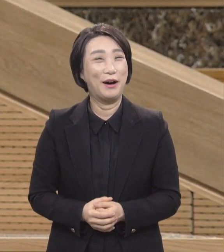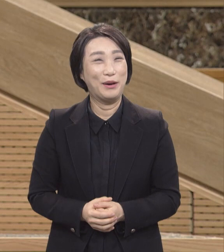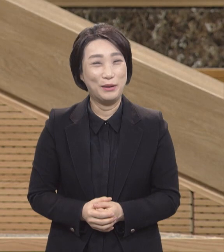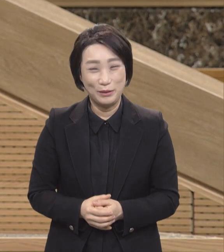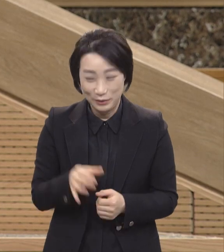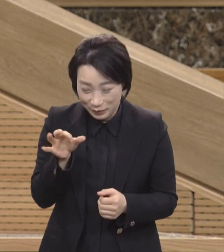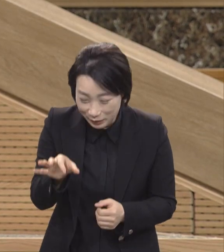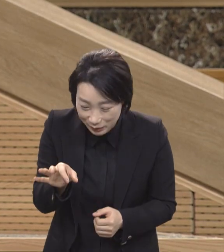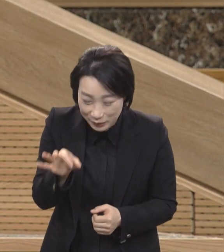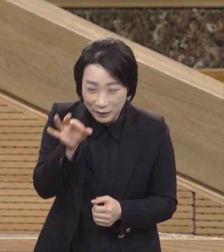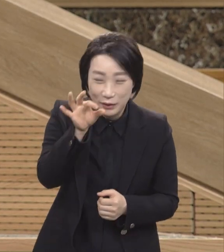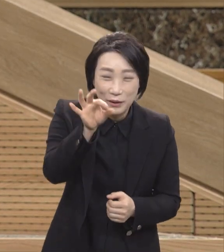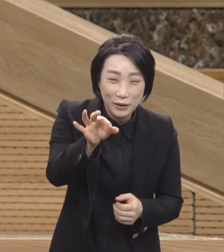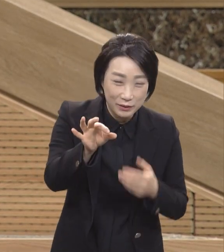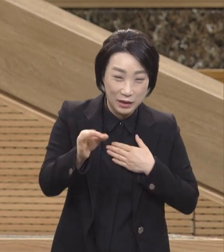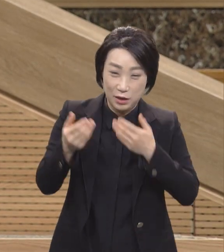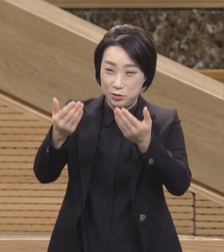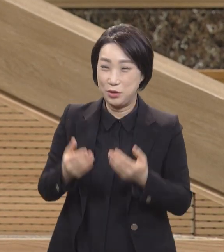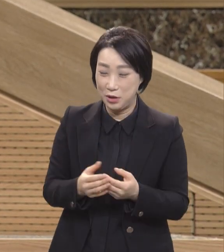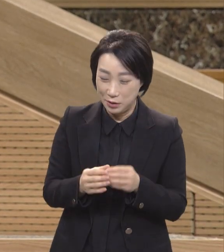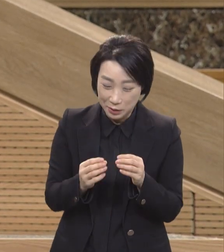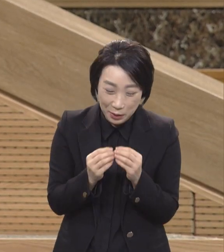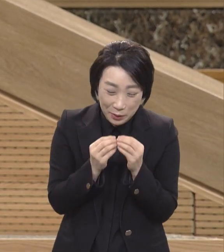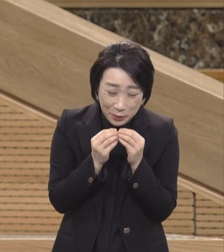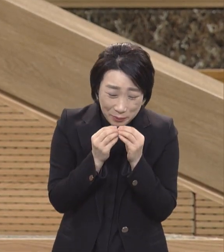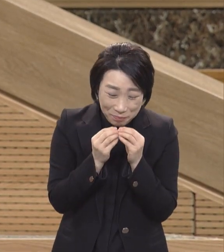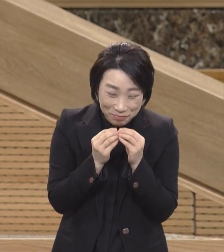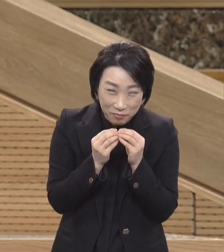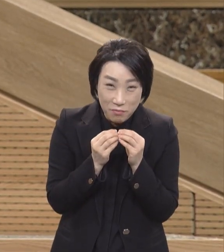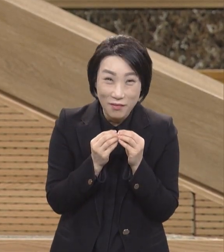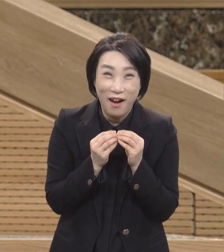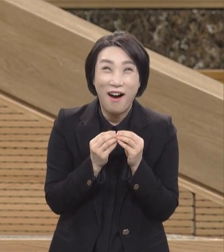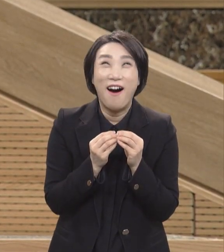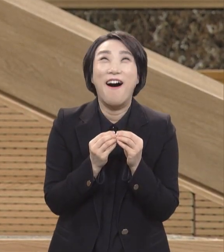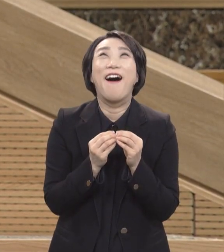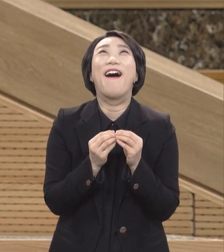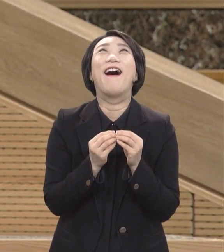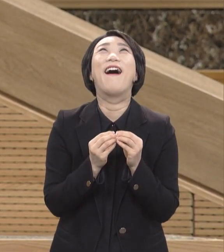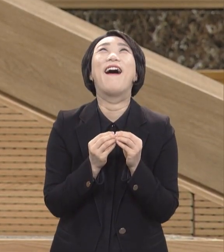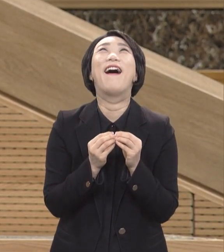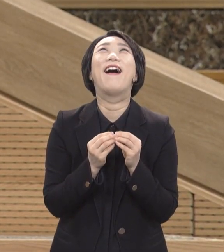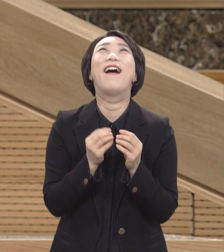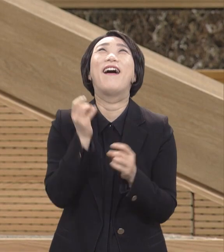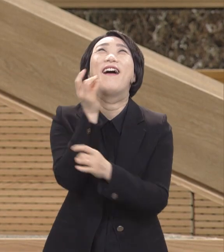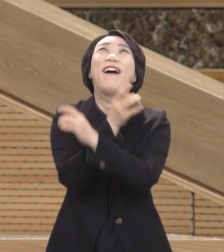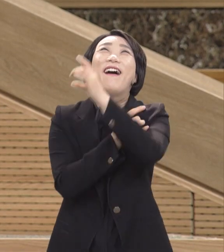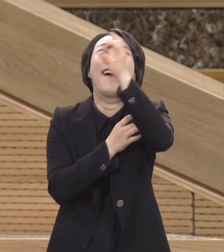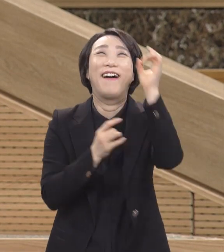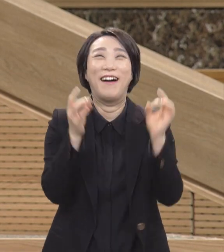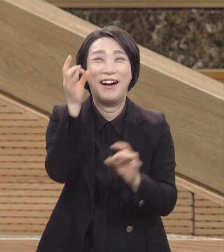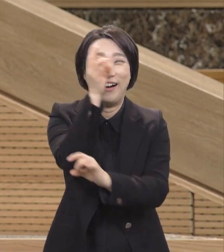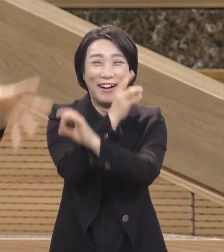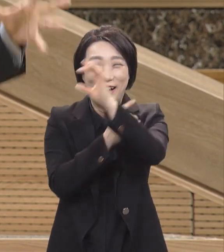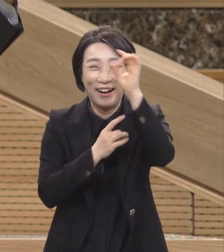한쪽을 주셨는데 입에다 넣어보니까 지구상에서 이렇게 맛있는 것은